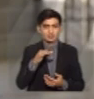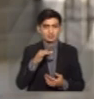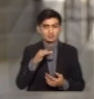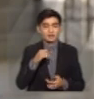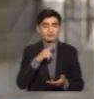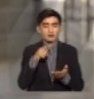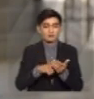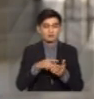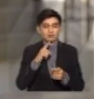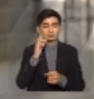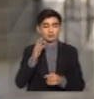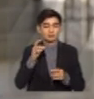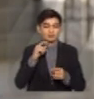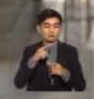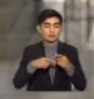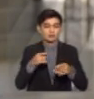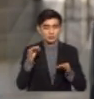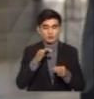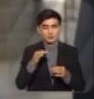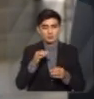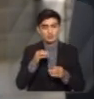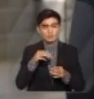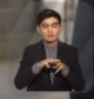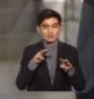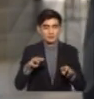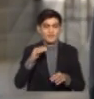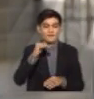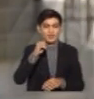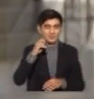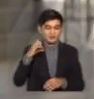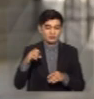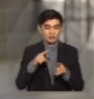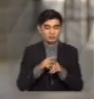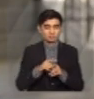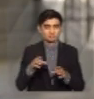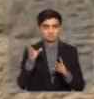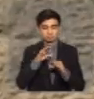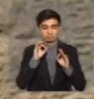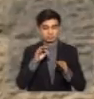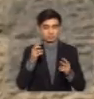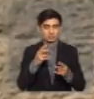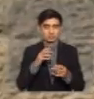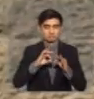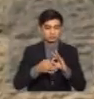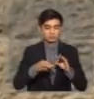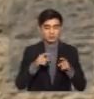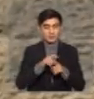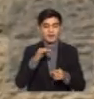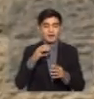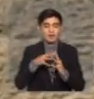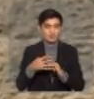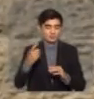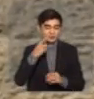вопрос нужно необходимо уже вынесено уровне министерств 15 что это официальное разъяснение часть стекла фермеры говорят что помимо